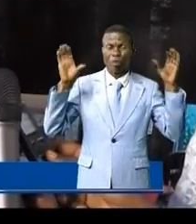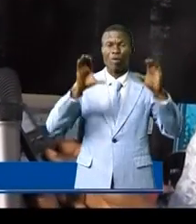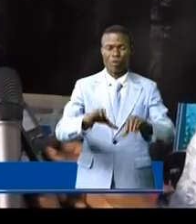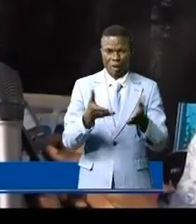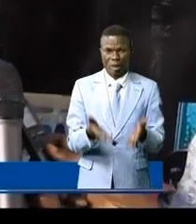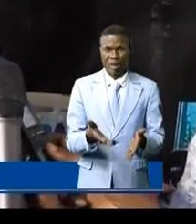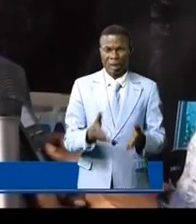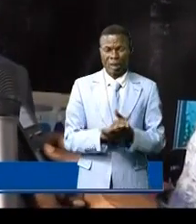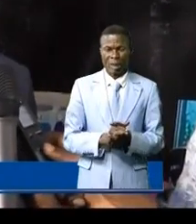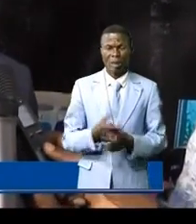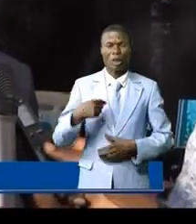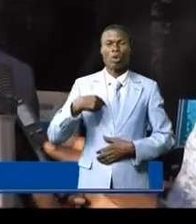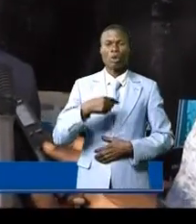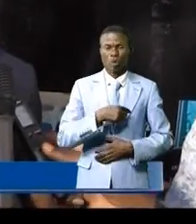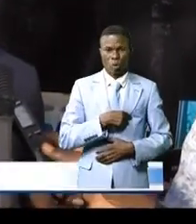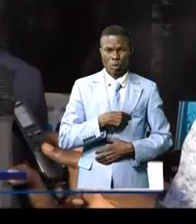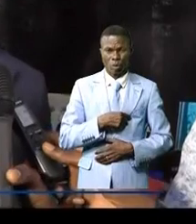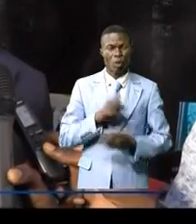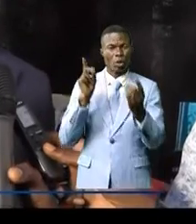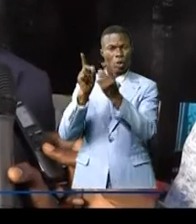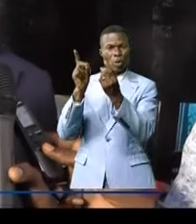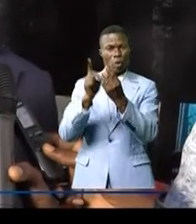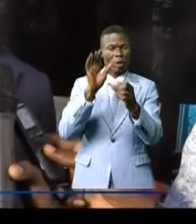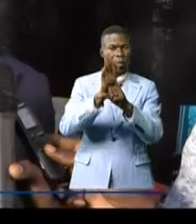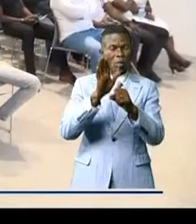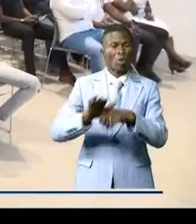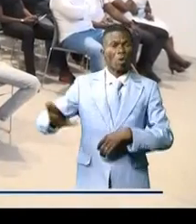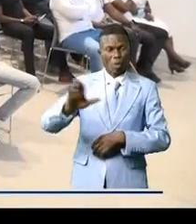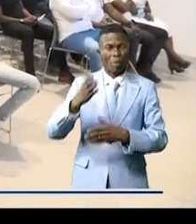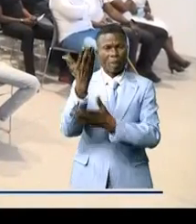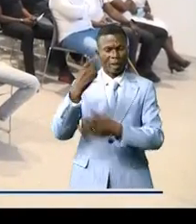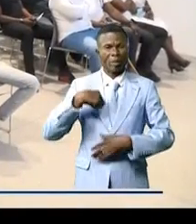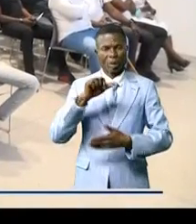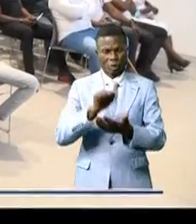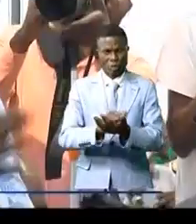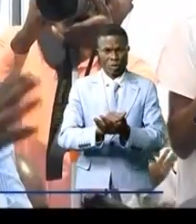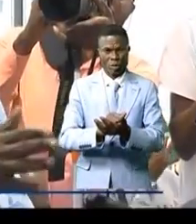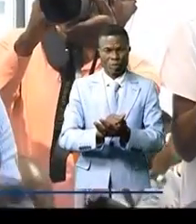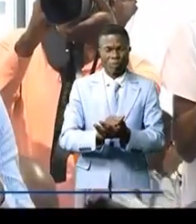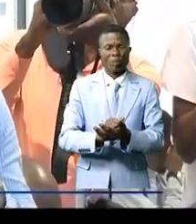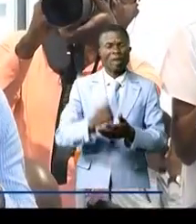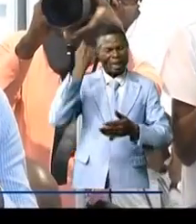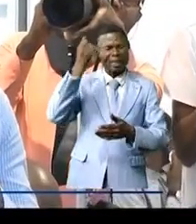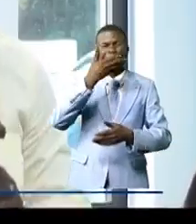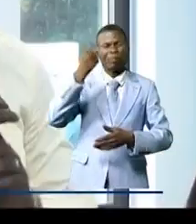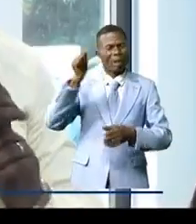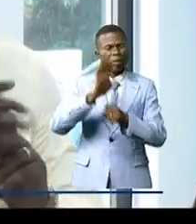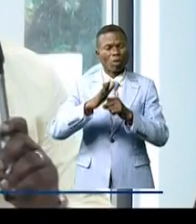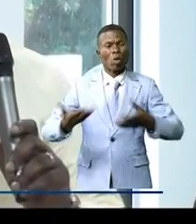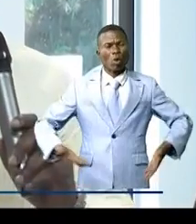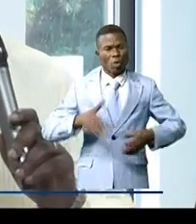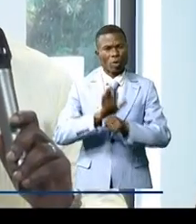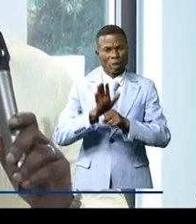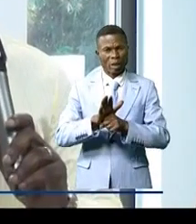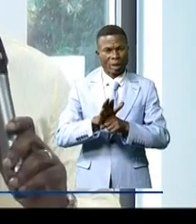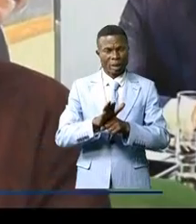concerts aussi dans des pays africains, parce qu'on a déjà été contacté par des différents pays. Un comeback vivement salué par tous les mélomanes de la musique congolaise qui